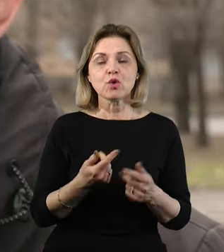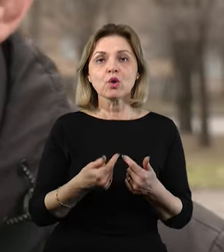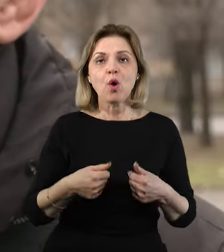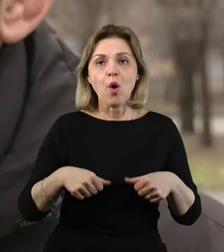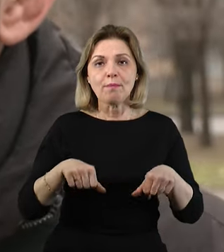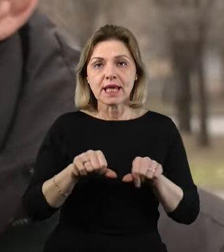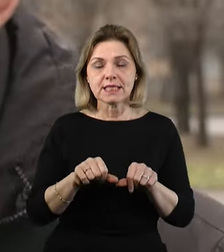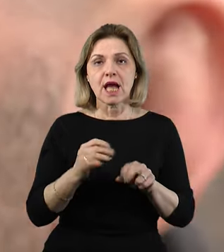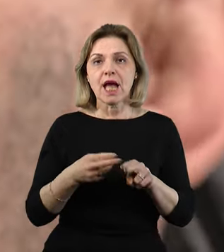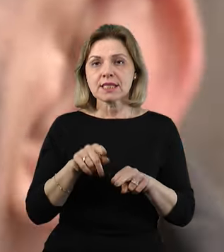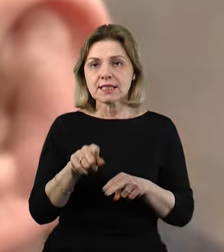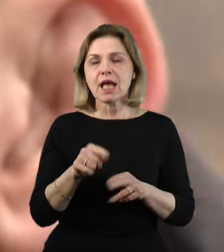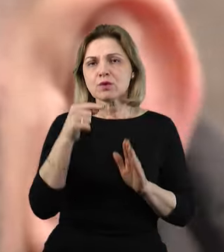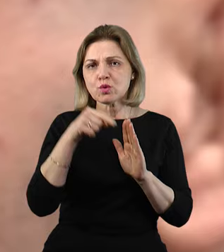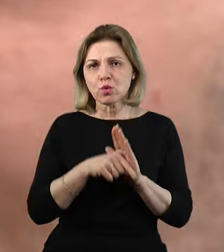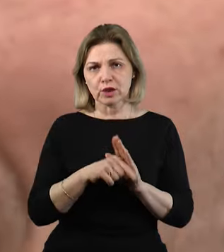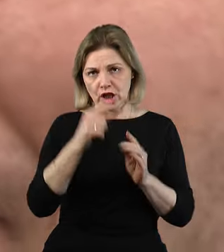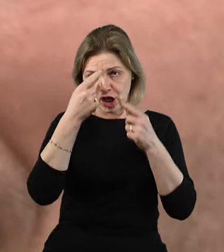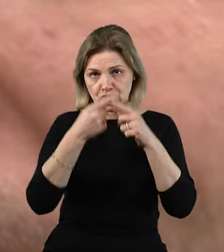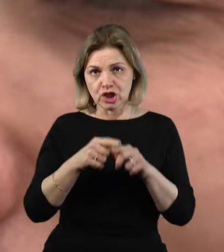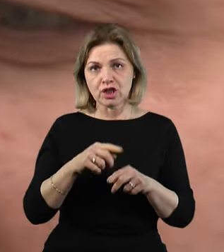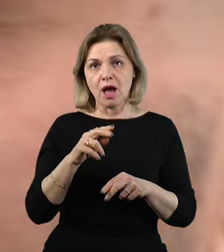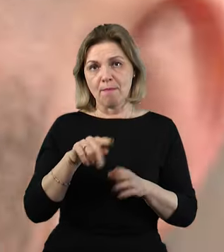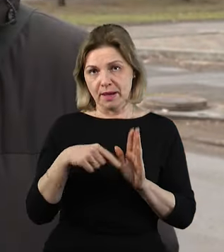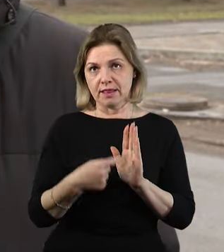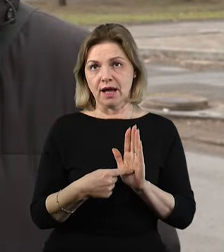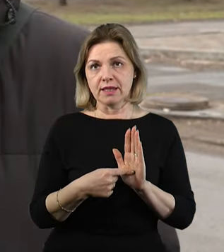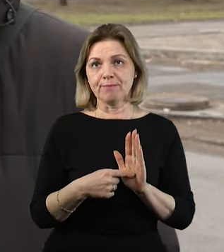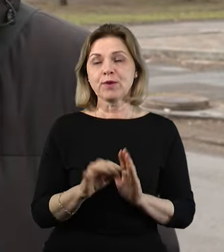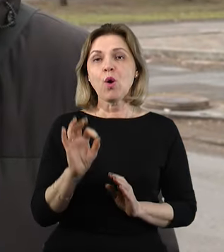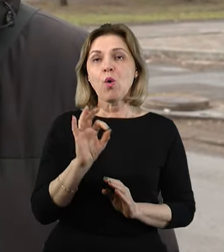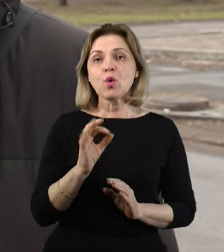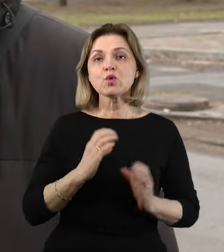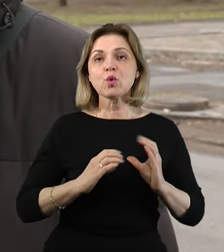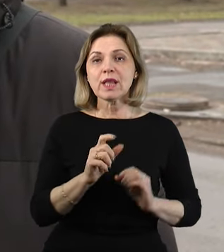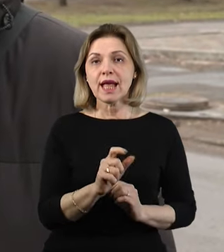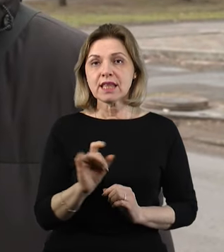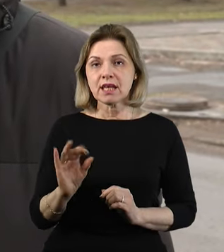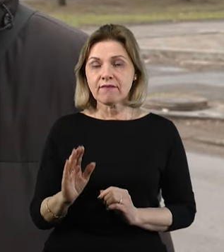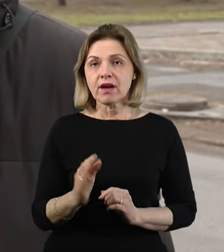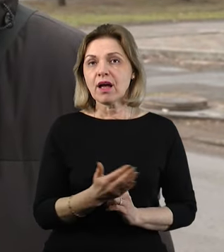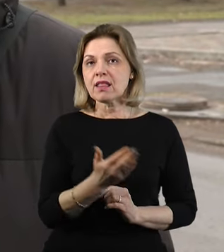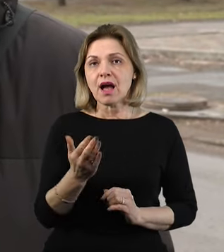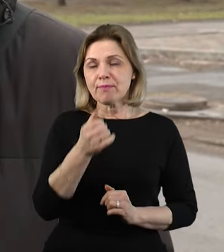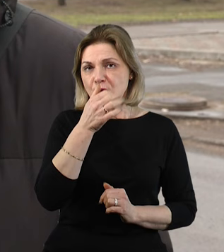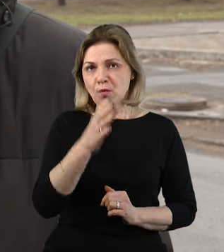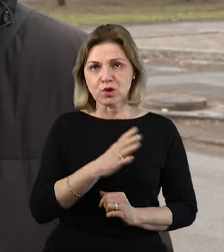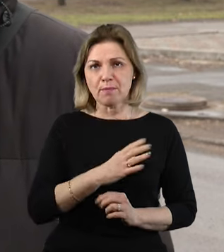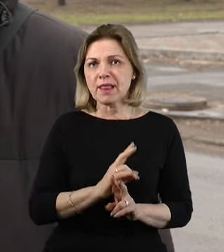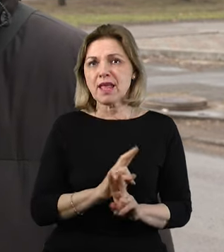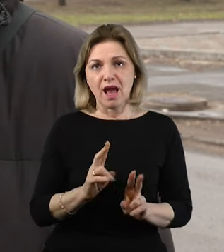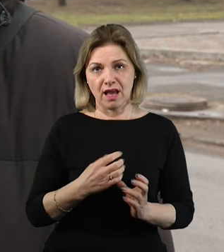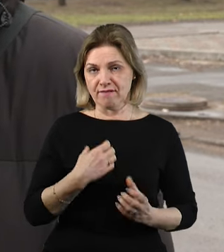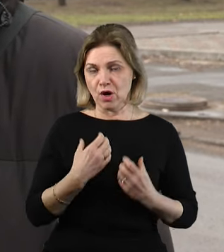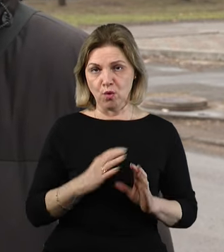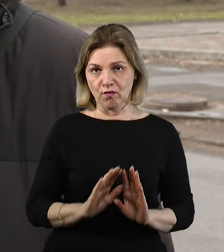не ректора, суто технічне питання, яке не має жодного впливу. Щодо студентів, то там не може бути з їхнього боку, на мій погляд,